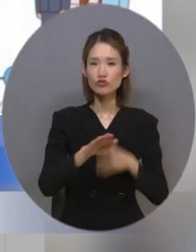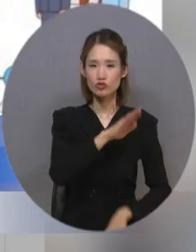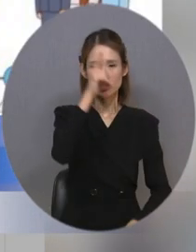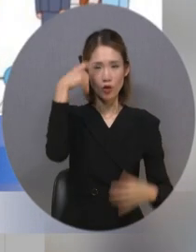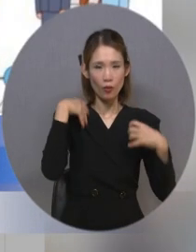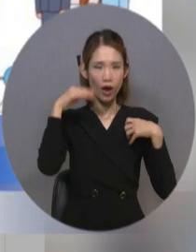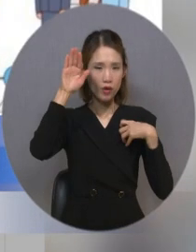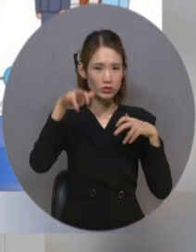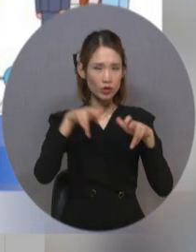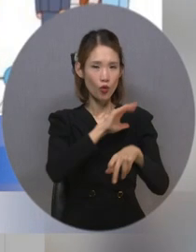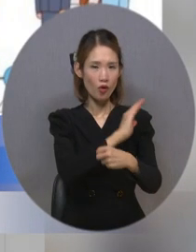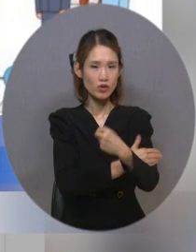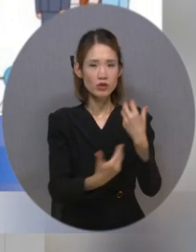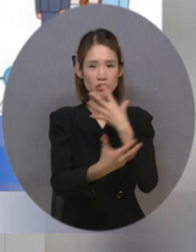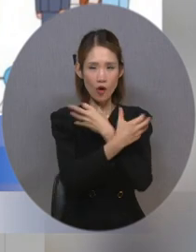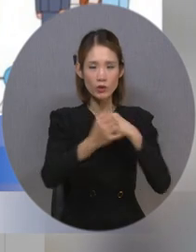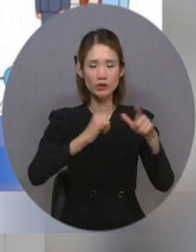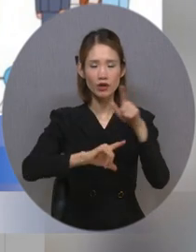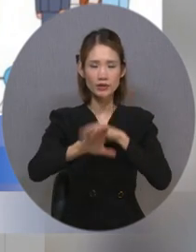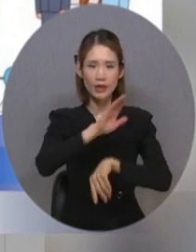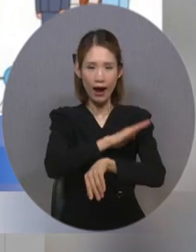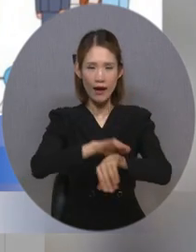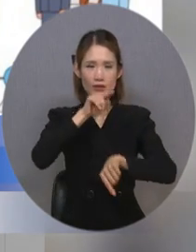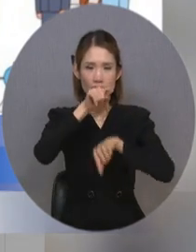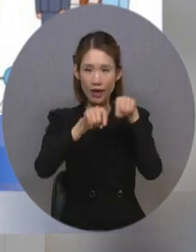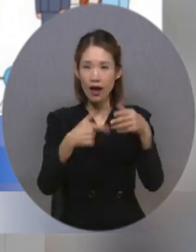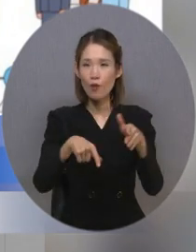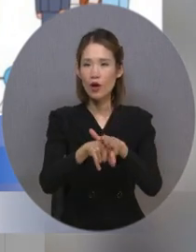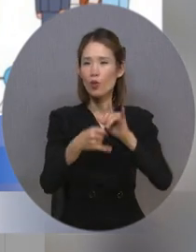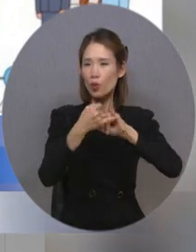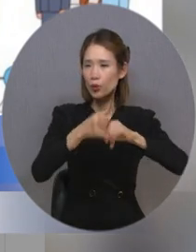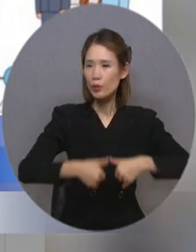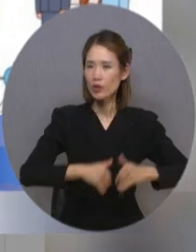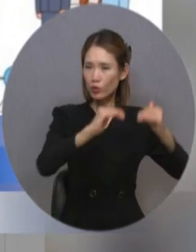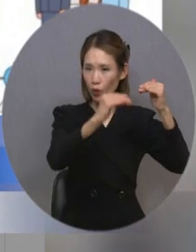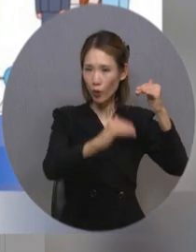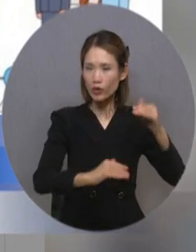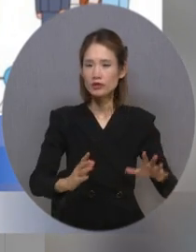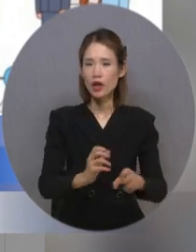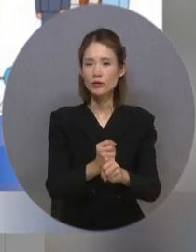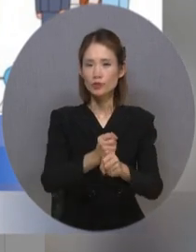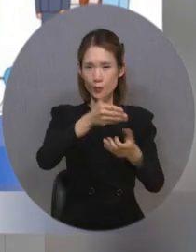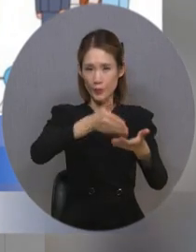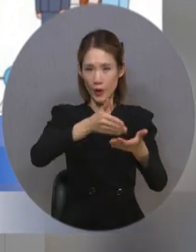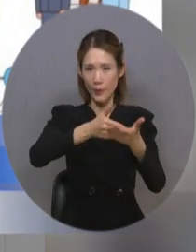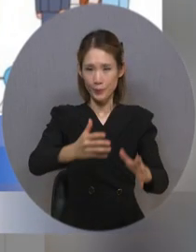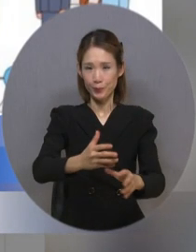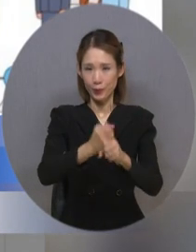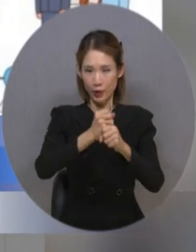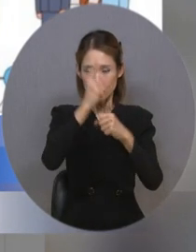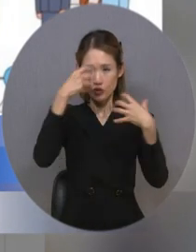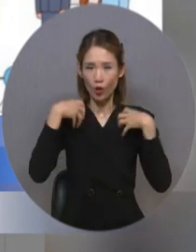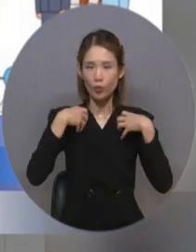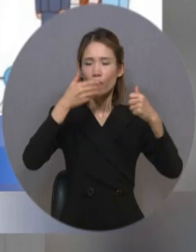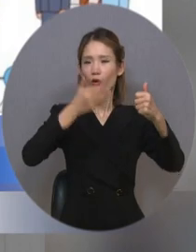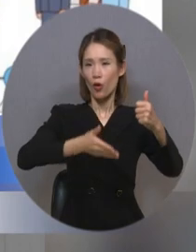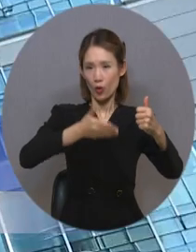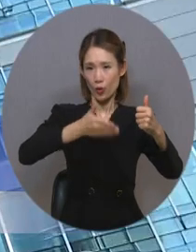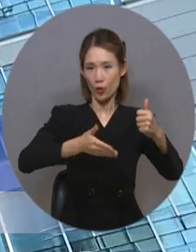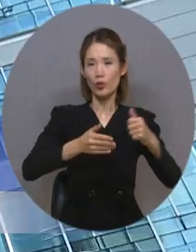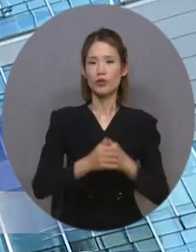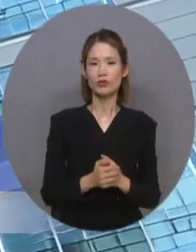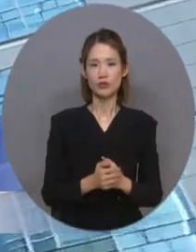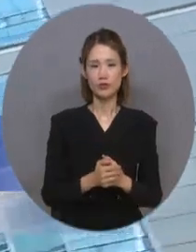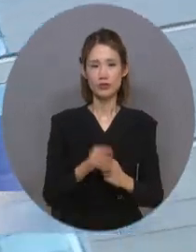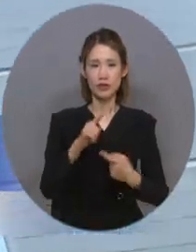앞으로 장애인관리협약을 더 잘 이행하기 위해 필요한 내용을 최종 견해로 정리해 우리 정부의 권고를 했습니다